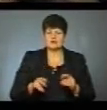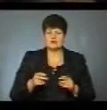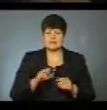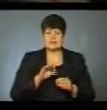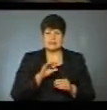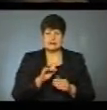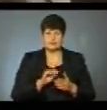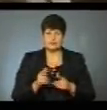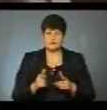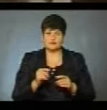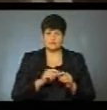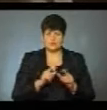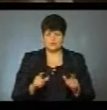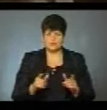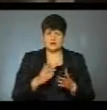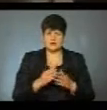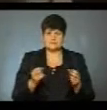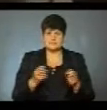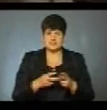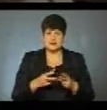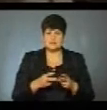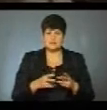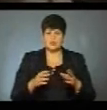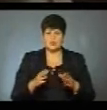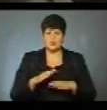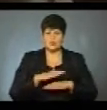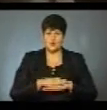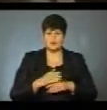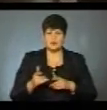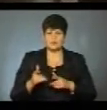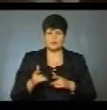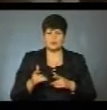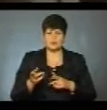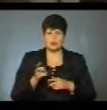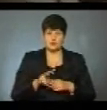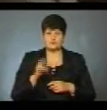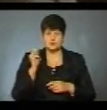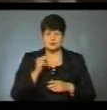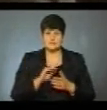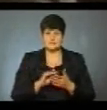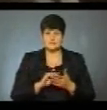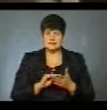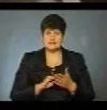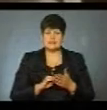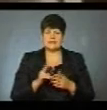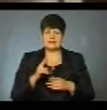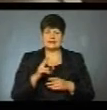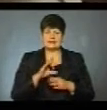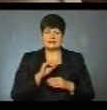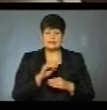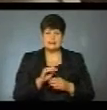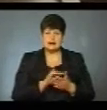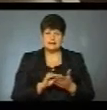готувалася у школі. Є спеціальні уроки, де ми приходимо і вчимося писати диктанти, і розбираємо їх,